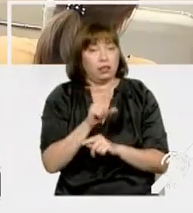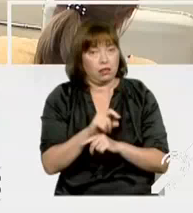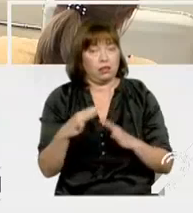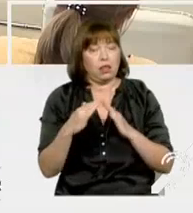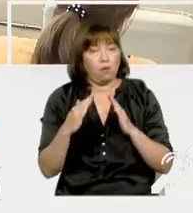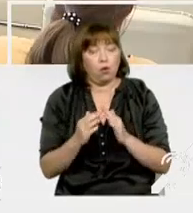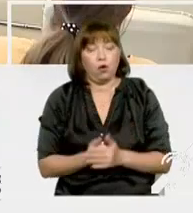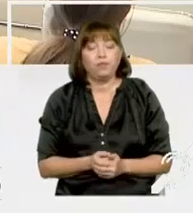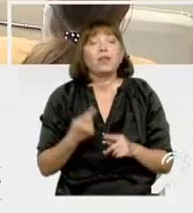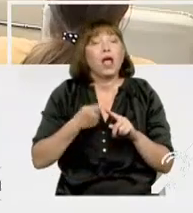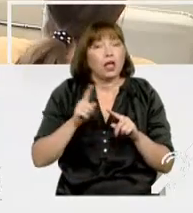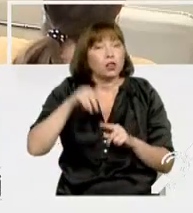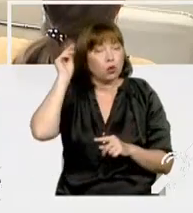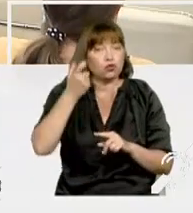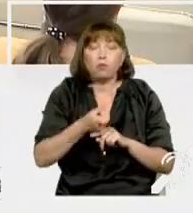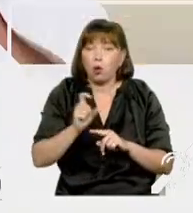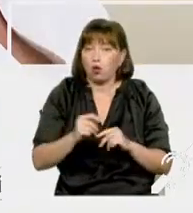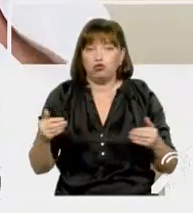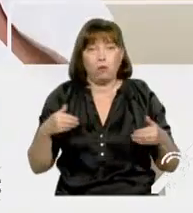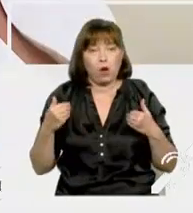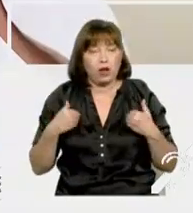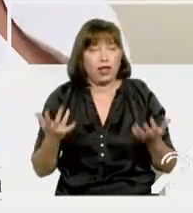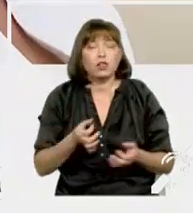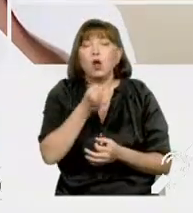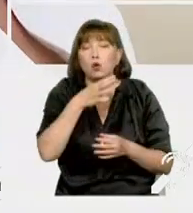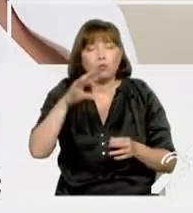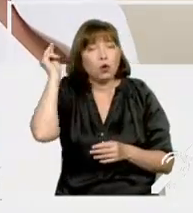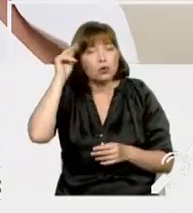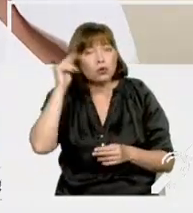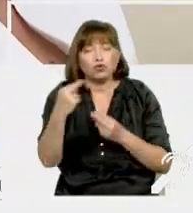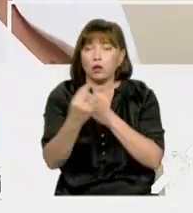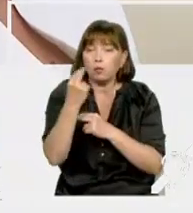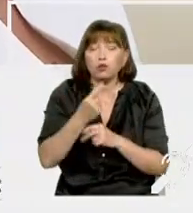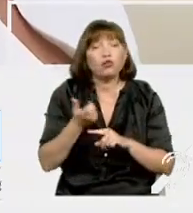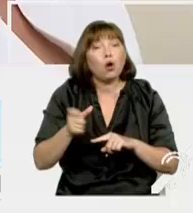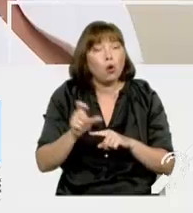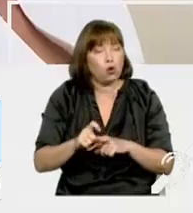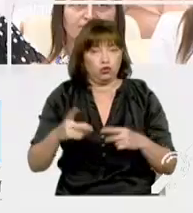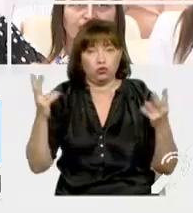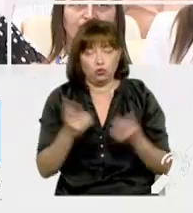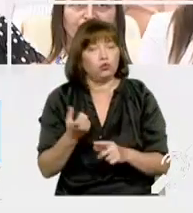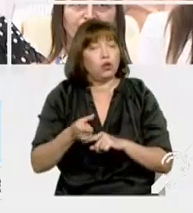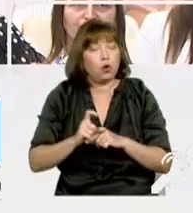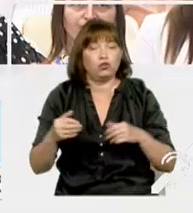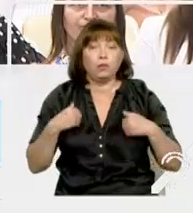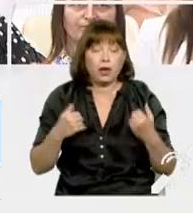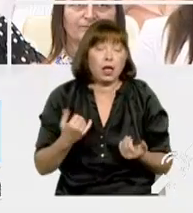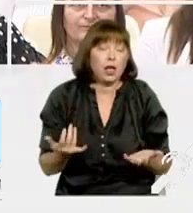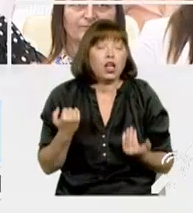Aceste cursuri sunt binevenite și orice curs, orice formare nouă este binevenită. Așteptăm să vedem cu